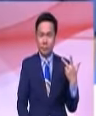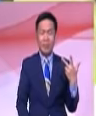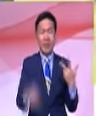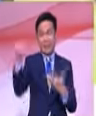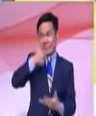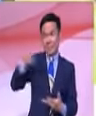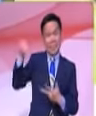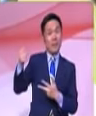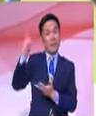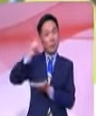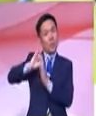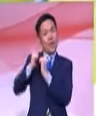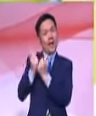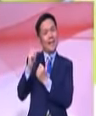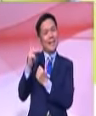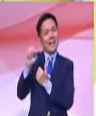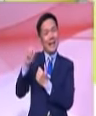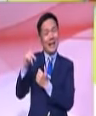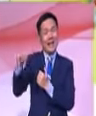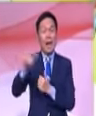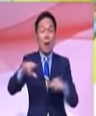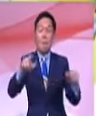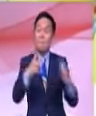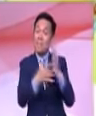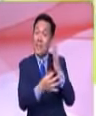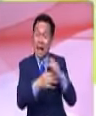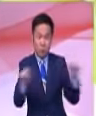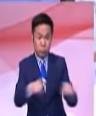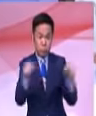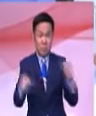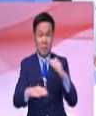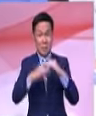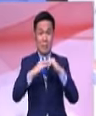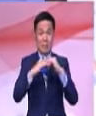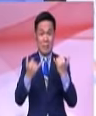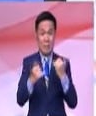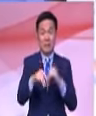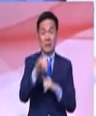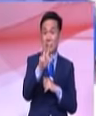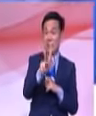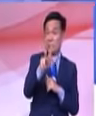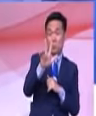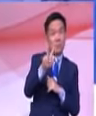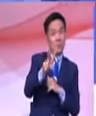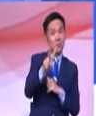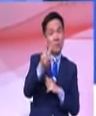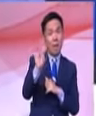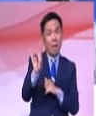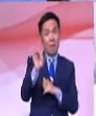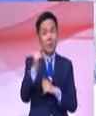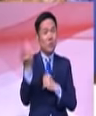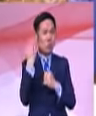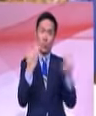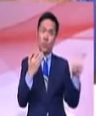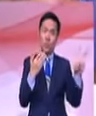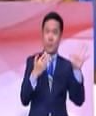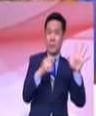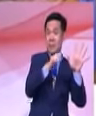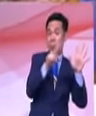Setiausaha Kek Muhammad Yusriza Yusof mendakwa harga minyak masak kini mencecah RM28 hingga RM34 berbanding RM25 hingga